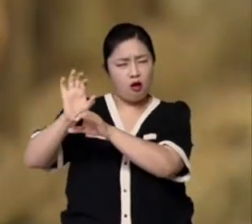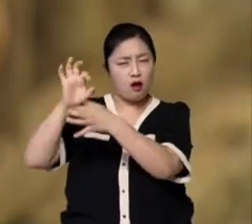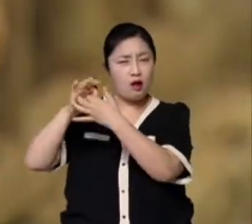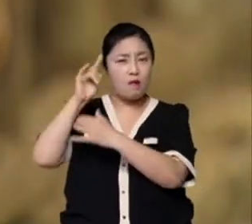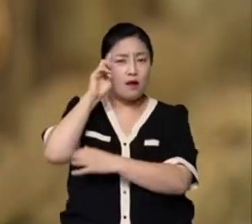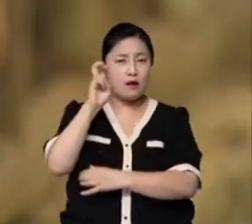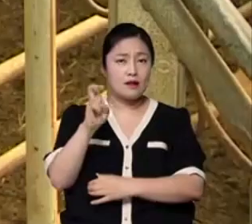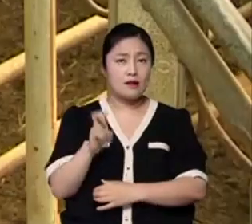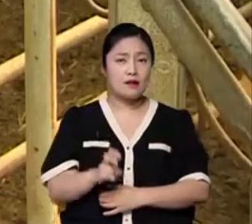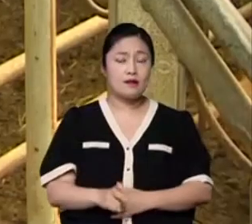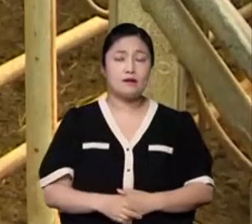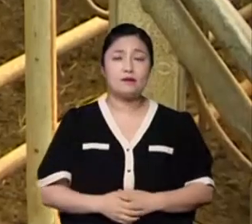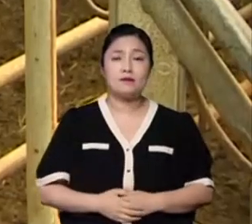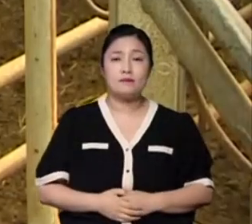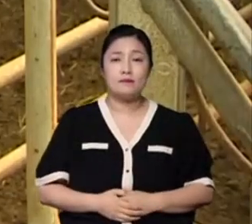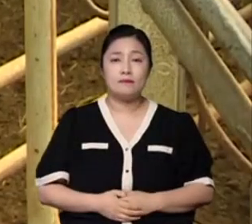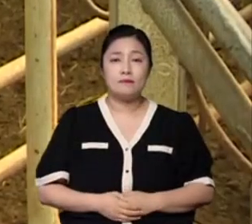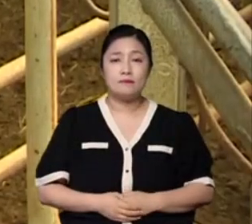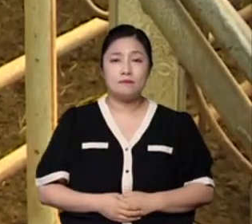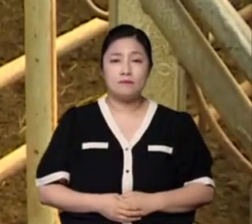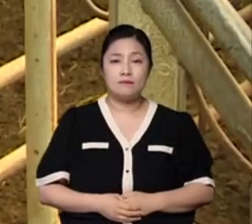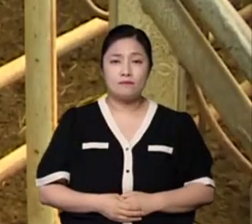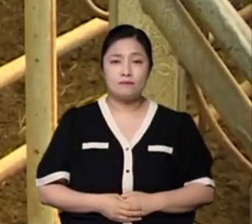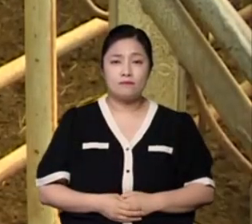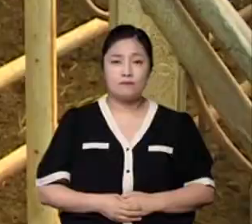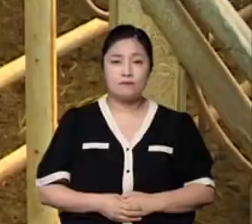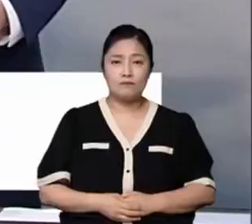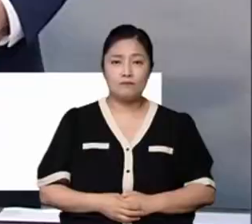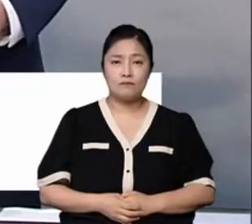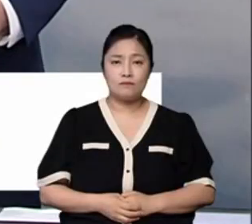있습니다. KBC 이동근입니다.